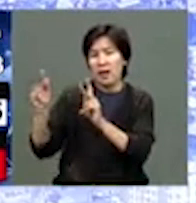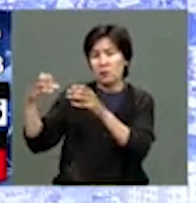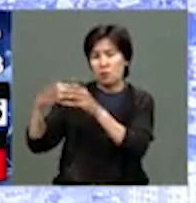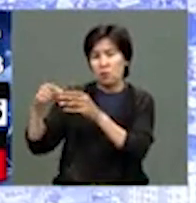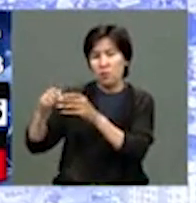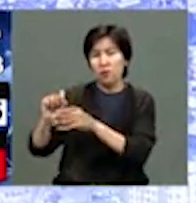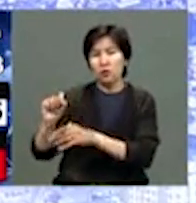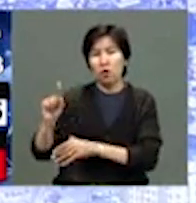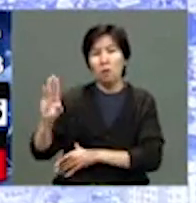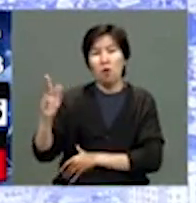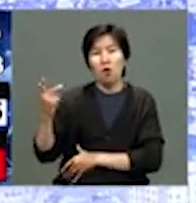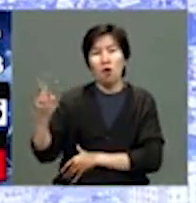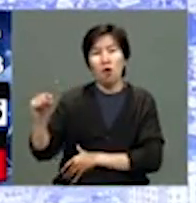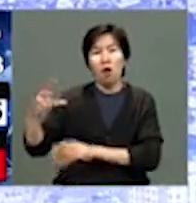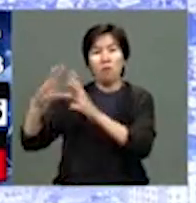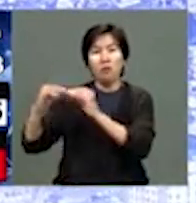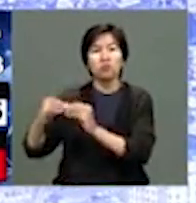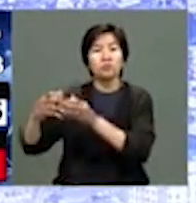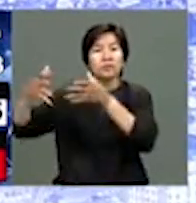ชั่วโมงต่อคนไม่ฉะนั้นตรงนี้ก็เป็นการผ่อนคลายเป็นฉบับร่างเน้นย้ำอีกครั้งหนึ่งนะครับรายละเอียดทุกอันนี้ที่ทางท่านผอสปกให้ผมมานำเรียนแจ้งทุกท่านอาจจะมีการปรับเปลี่ยนอาจจะมีการยกเลิกหรืออาจจะมีการเพิ่มเติมทั้งนี้ขึ้นอยู่กับคณะกรรมการของส.ป.ก.ชุดใหญ่ที่จะมีการประชุมกันในเช้าวันศุกร์อีกครั้งหนึ่งวันนี้ผมได้รับหน้าที่มาบอกเล่าให้ท่านผู้ชมได้รับทราบว่ามีประมาณนี้แล้วท่านอาจจะได้ช่วยกันนะครับในการจำแนกแยกแยะในการวิเคราะห์หรือช่วยกันที่จะออกแบบ